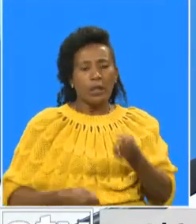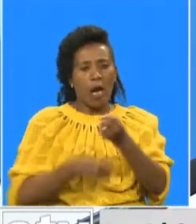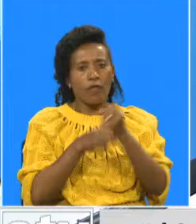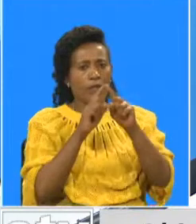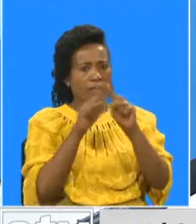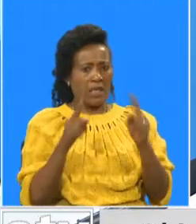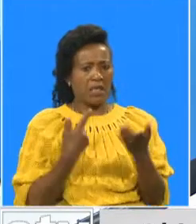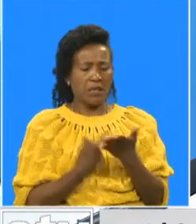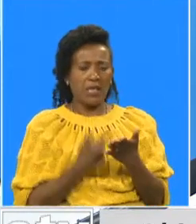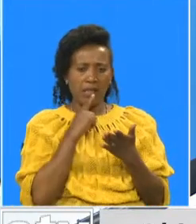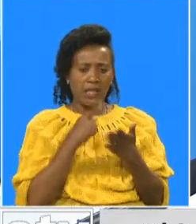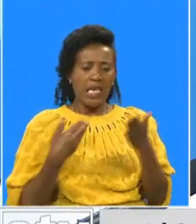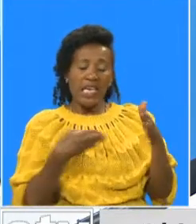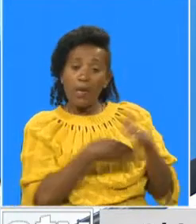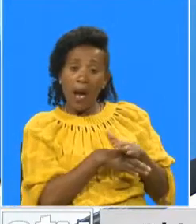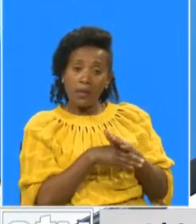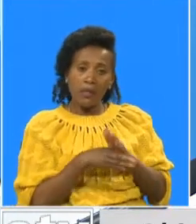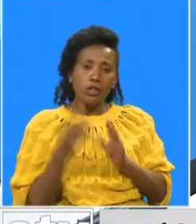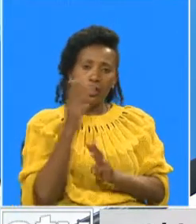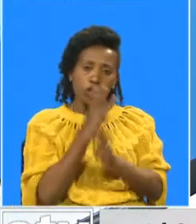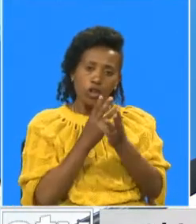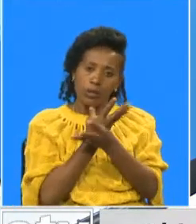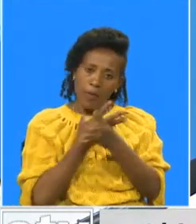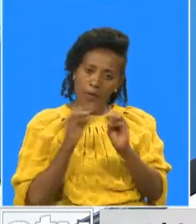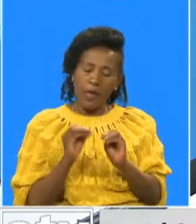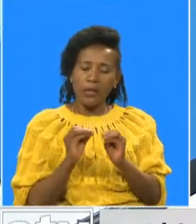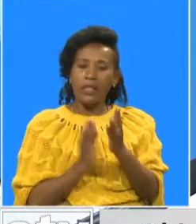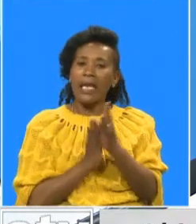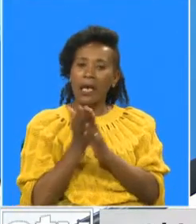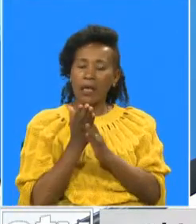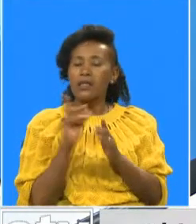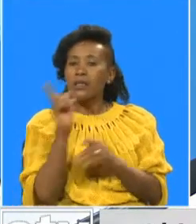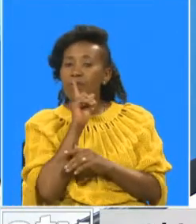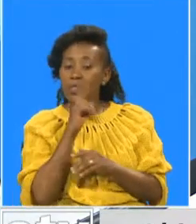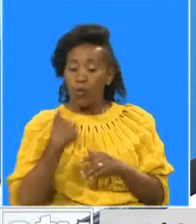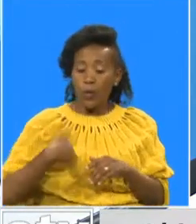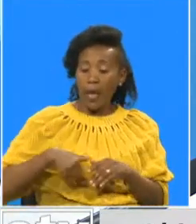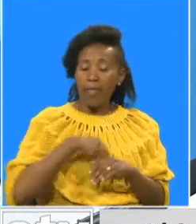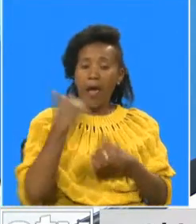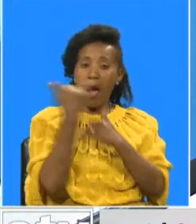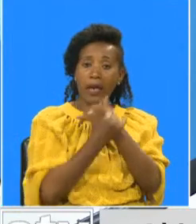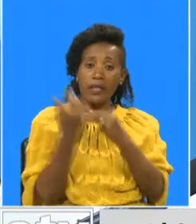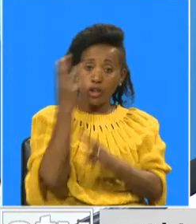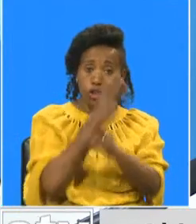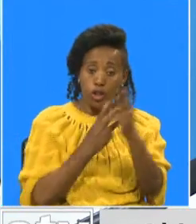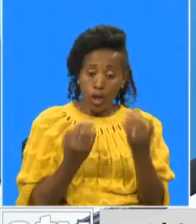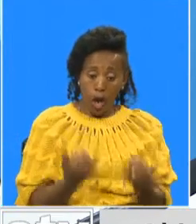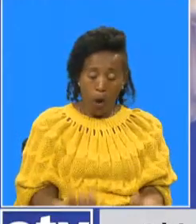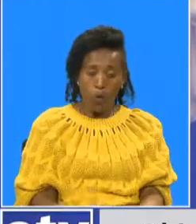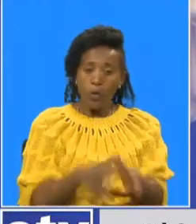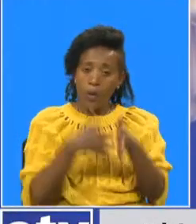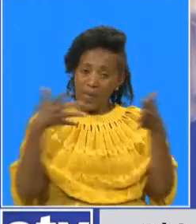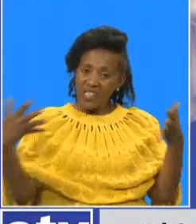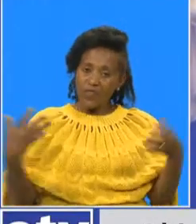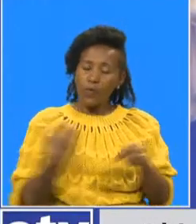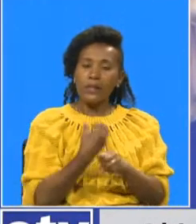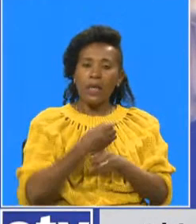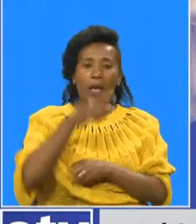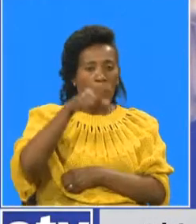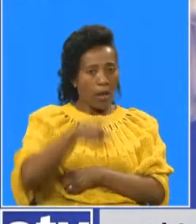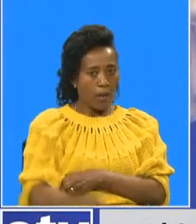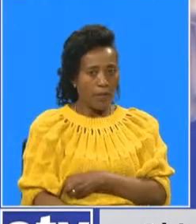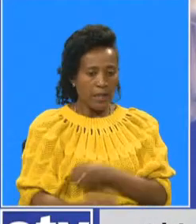በተለይ እንደዚህ የግብዓት አቅርቦት ችግርን በመፍታት ረገድ? ምንድነው የኛ ሀገር ችግር አሁንም በሰፊ መሰራት